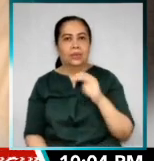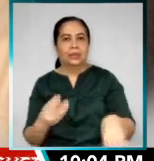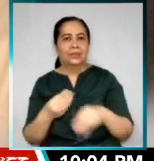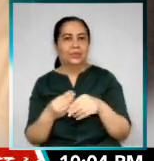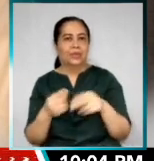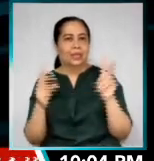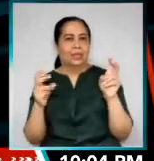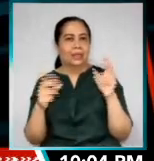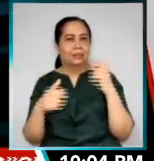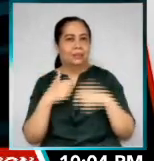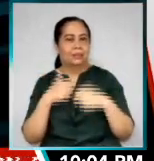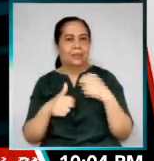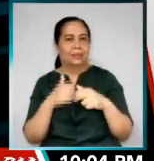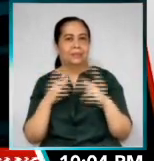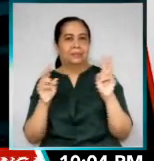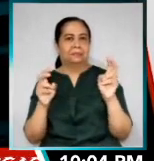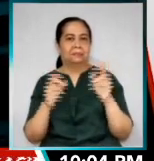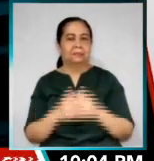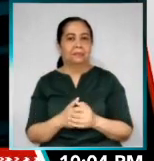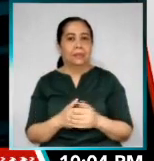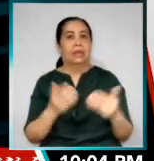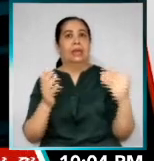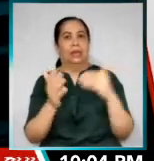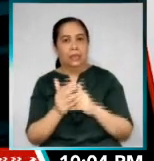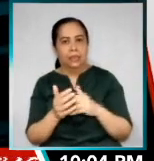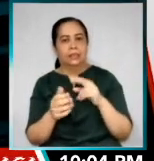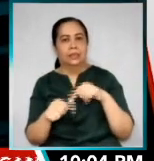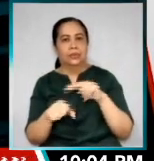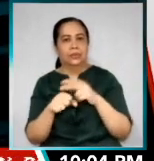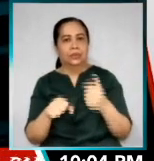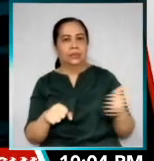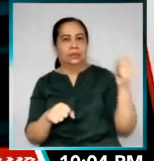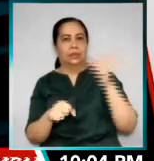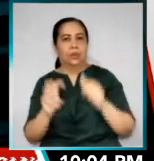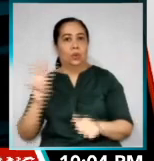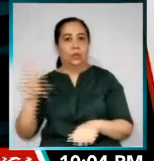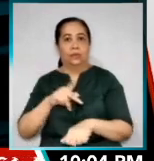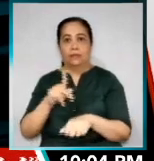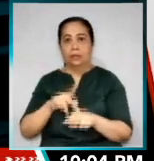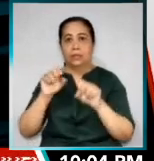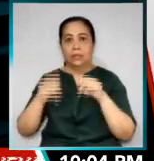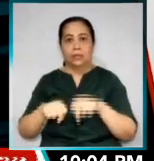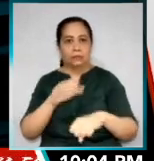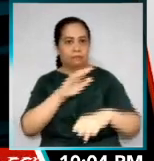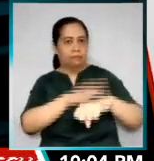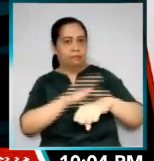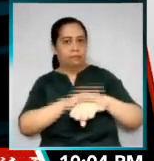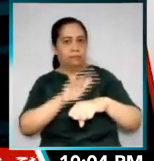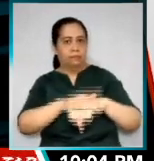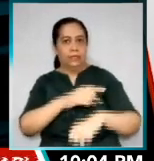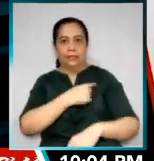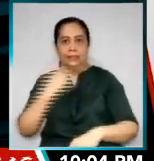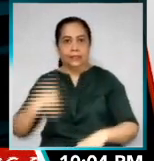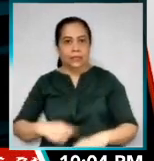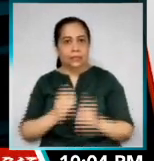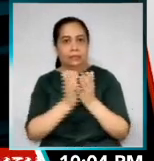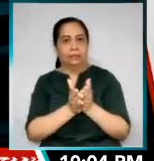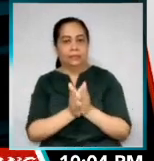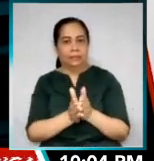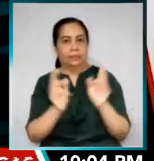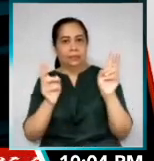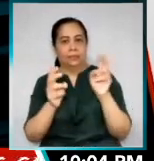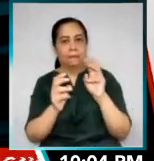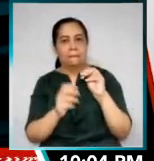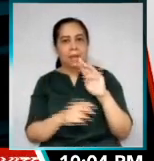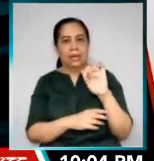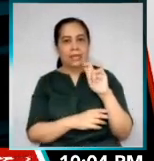problems, kumbaga. Inulit ng National Task Force on the West Philippine Sea ang panawagan sa mga Chinese vessels na tinawag na maritime militia